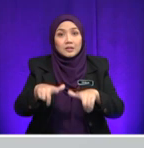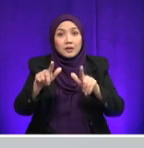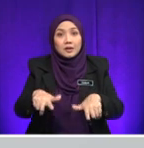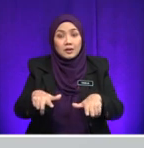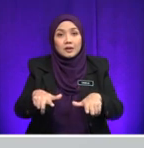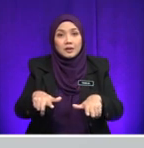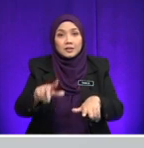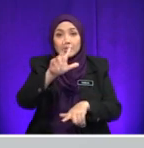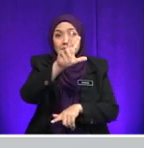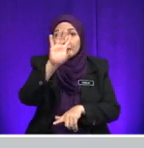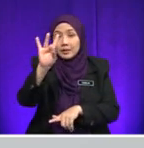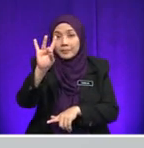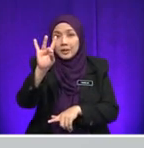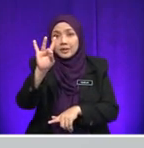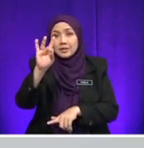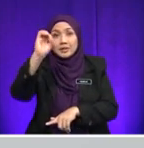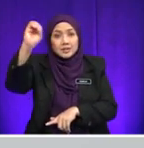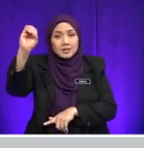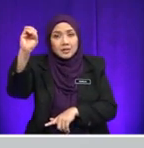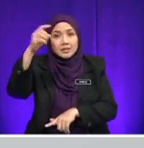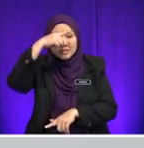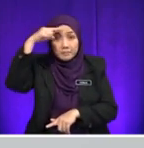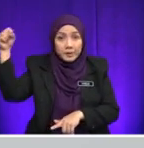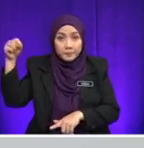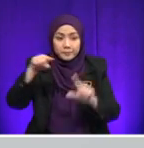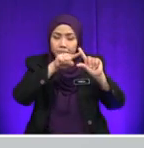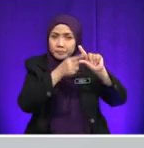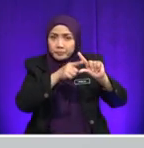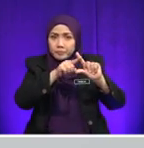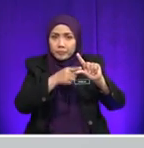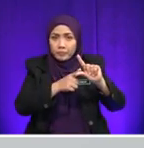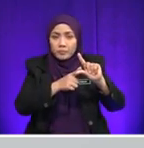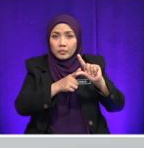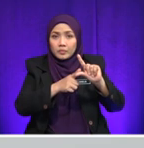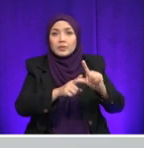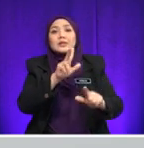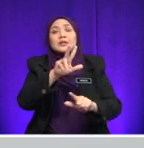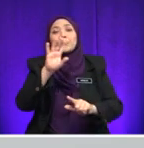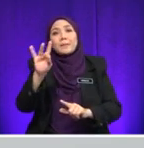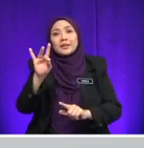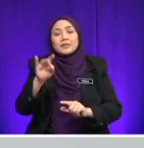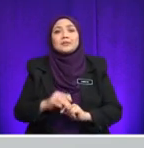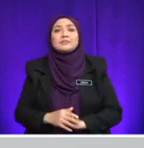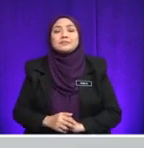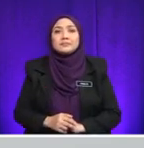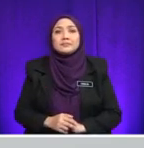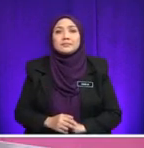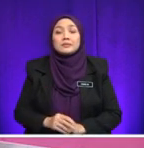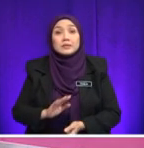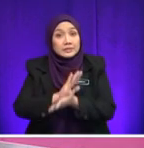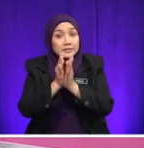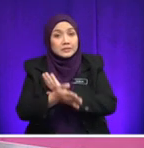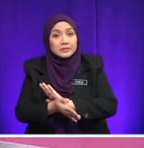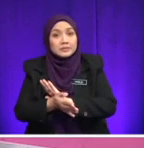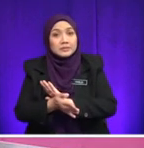di Kepulauan gajah di sini sebab apel sudut yang diberikan di sini adalah 38 Oke jadi